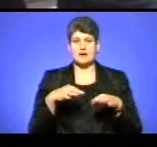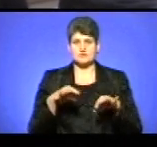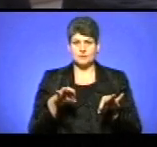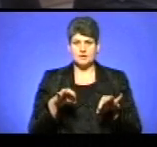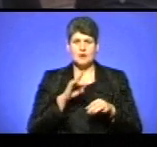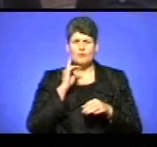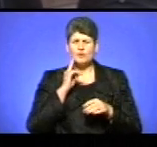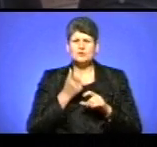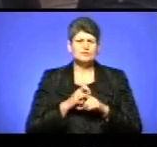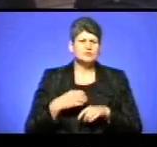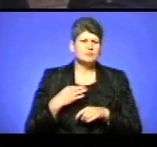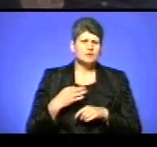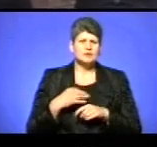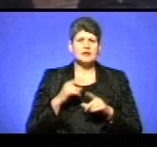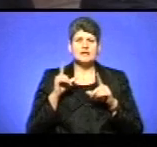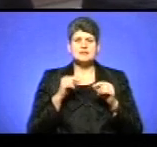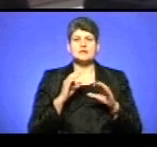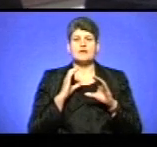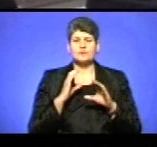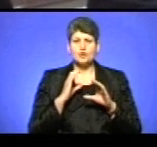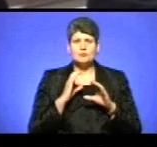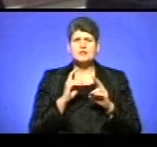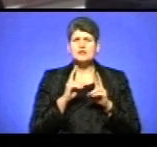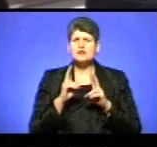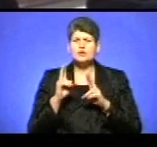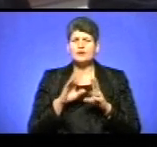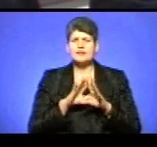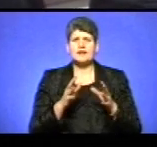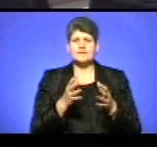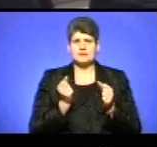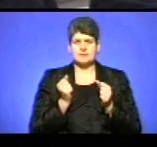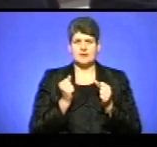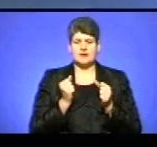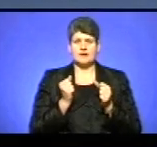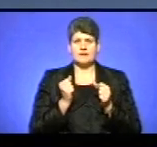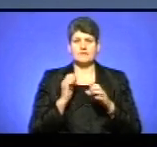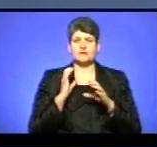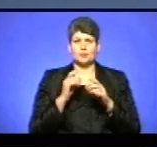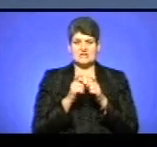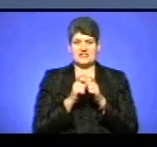страшно байдужа, яка їздить по автобусах, і ніхто не візьме в автобусі квиточка.